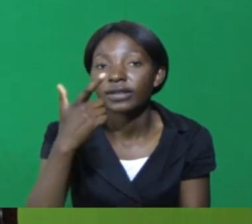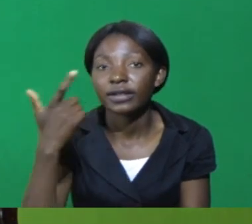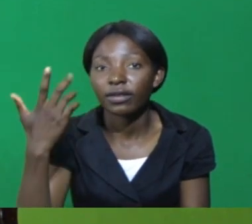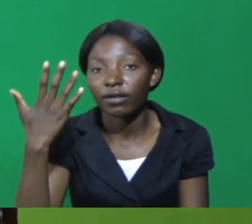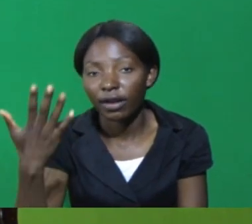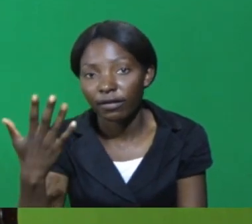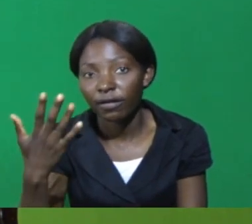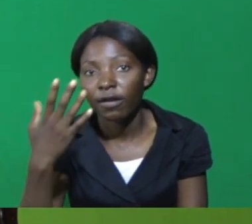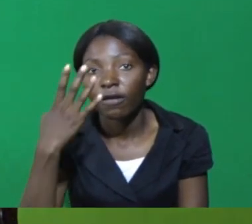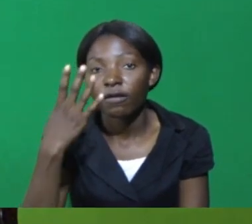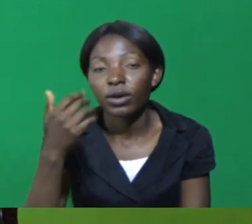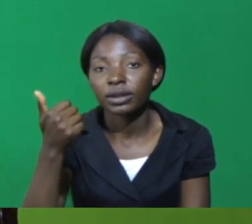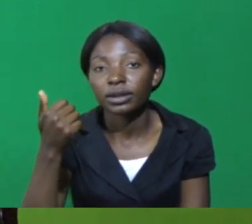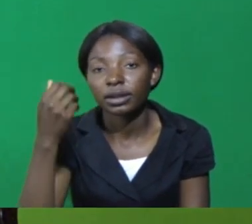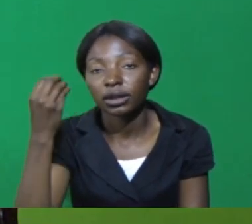0775